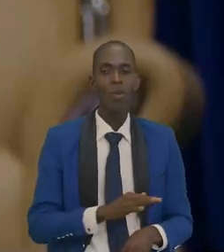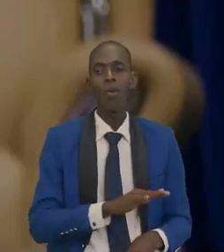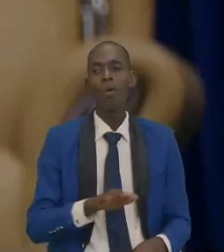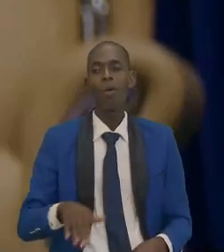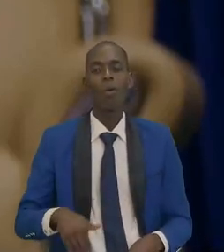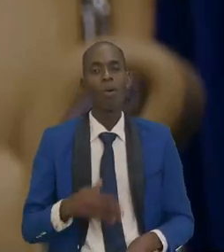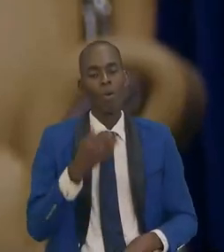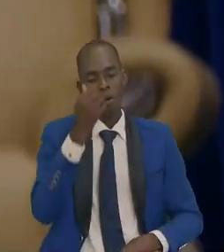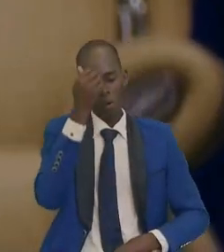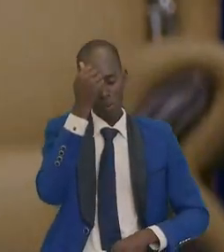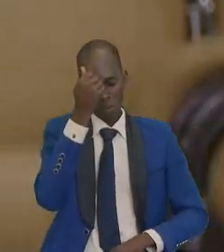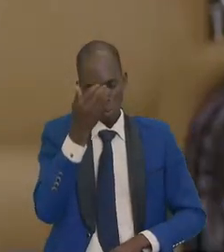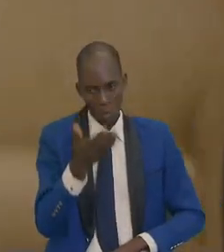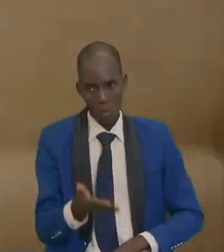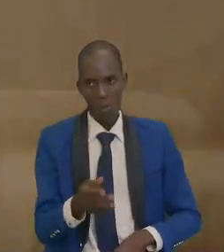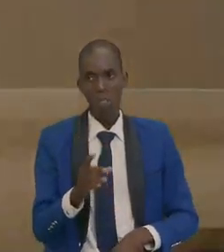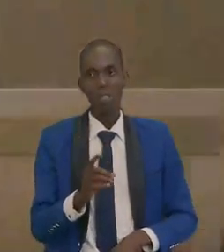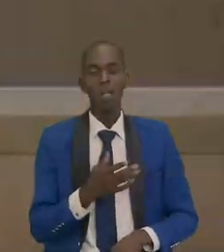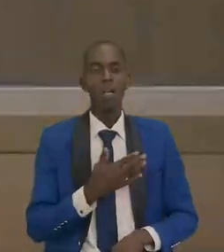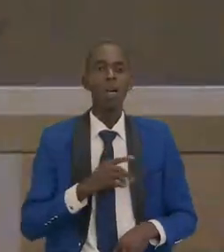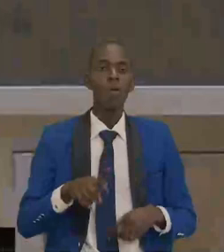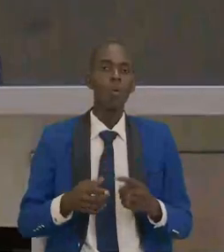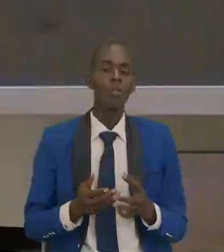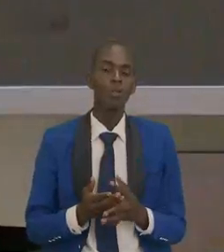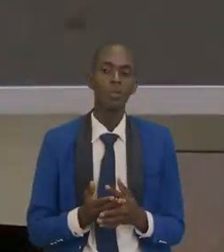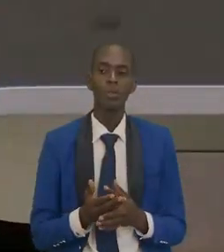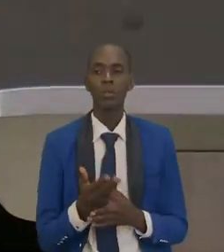ont tous obéi et ils ont traversé